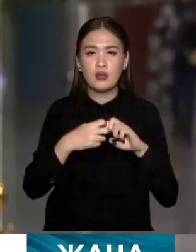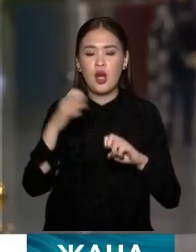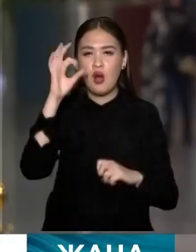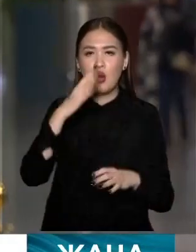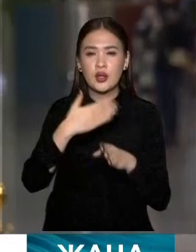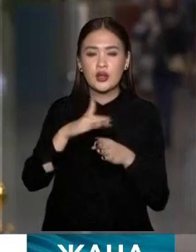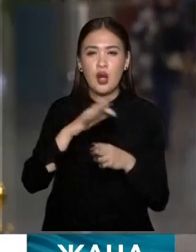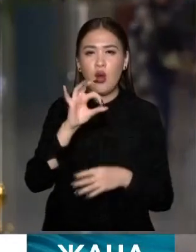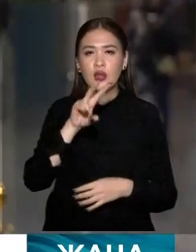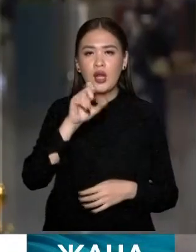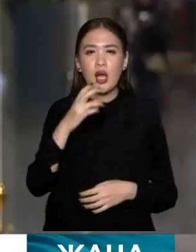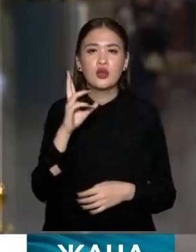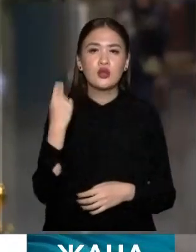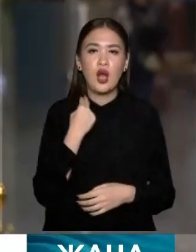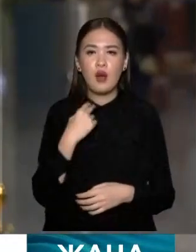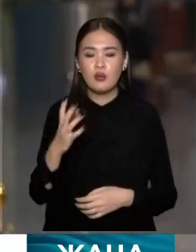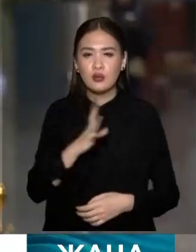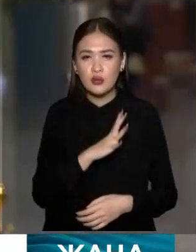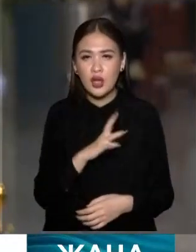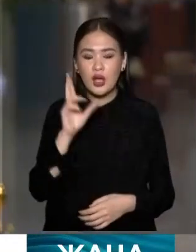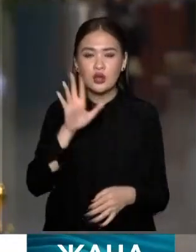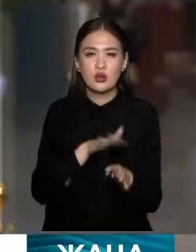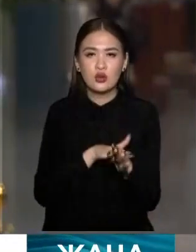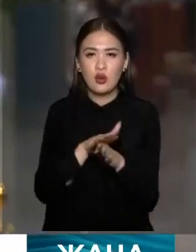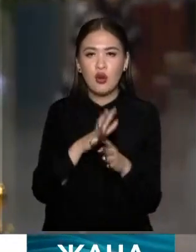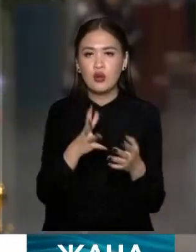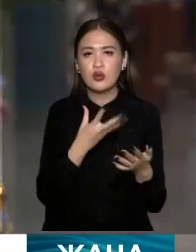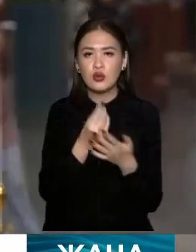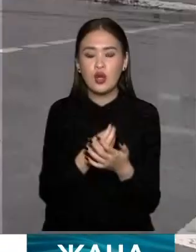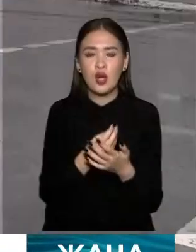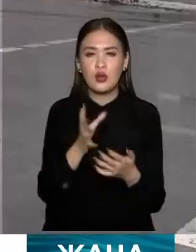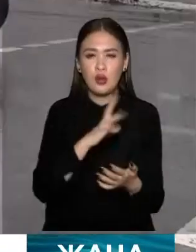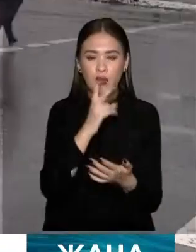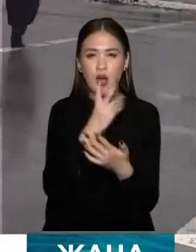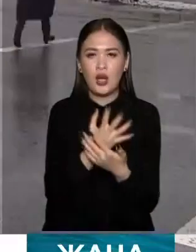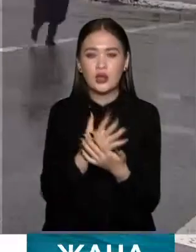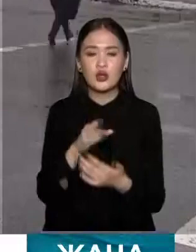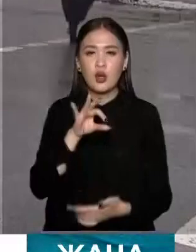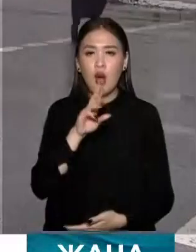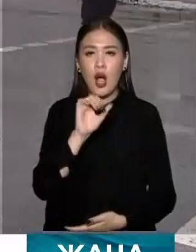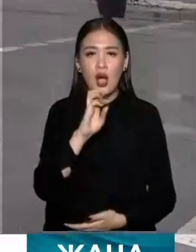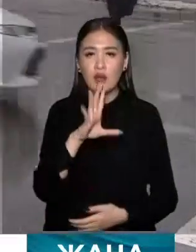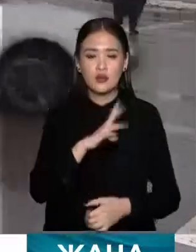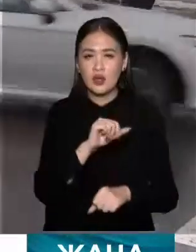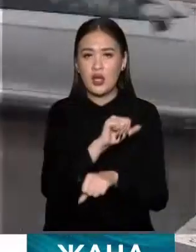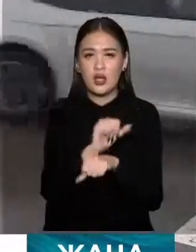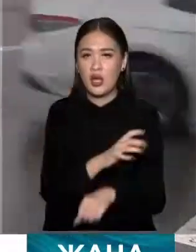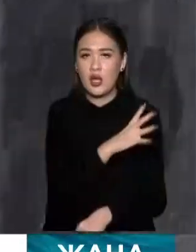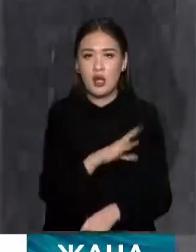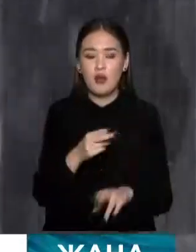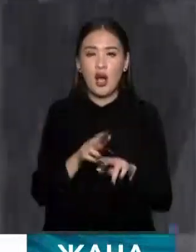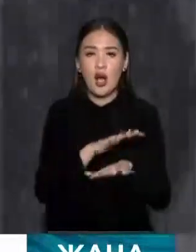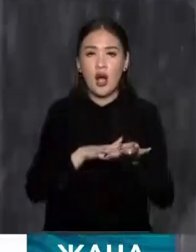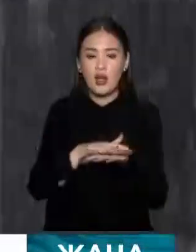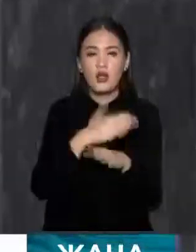бойынша онлайн қарыз алғандардың ішінара немесе толық төлемін өтеу де жүктелді. Бірақ Тоқаев мұнымен тоқтаған жоқ. Өйткені халық